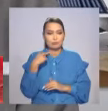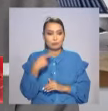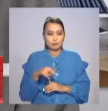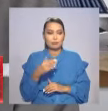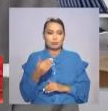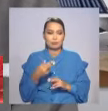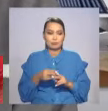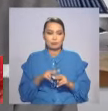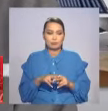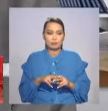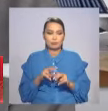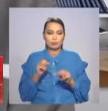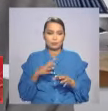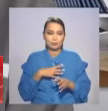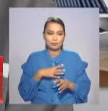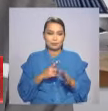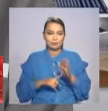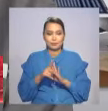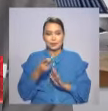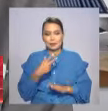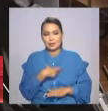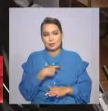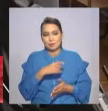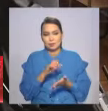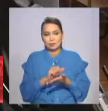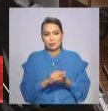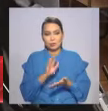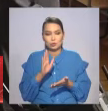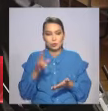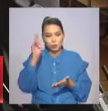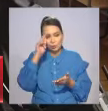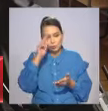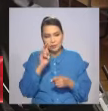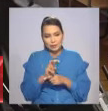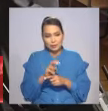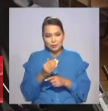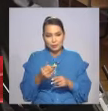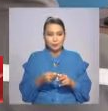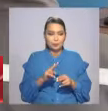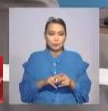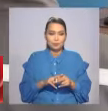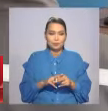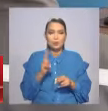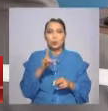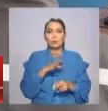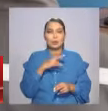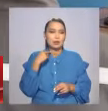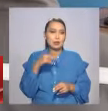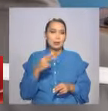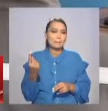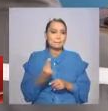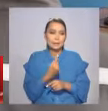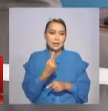сынок маленький возьму и буду для себя заниматься. В учреждении номер 46 находятся те, кто был осужден